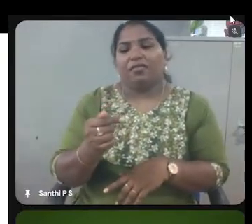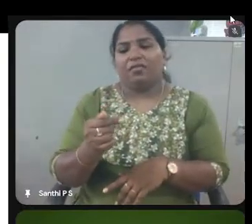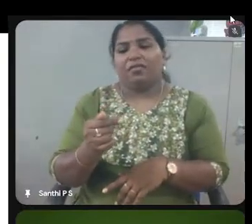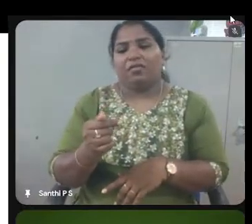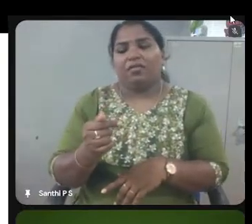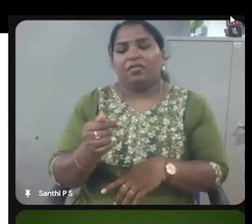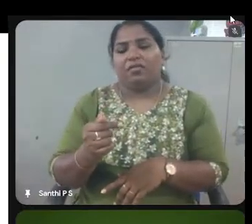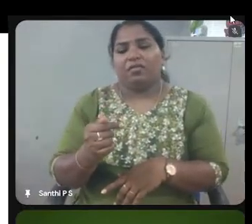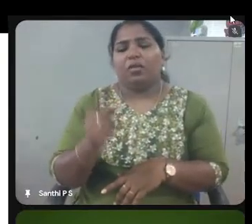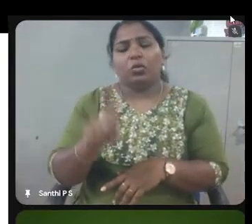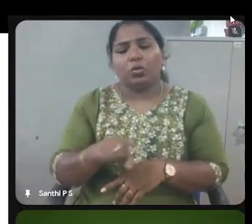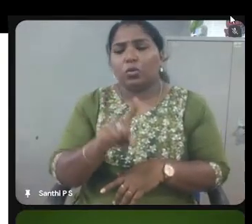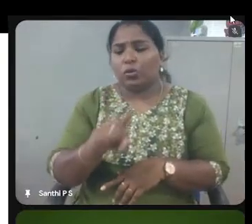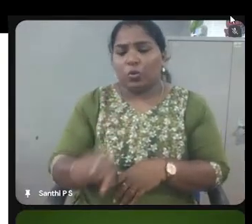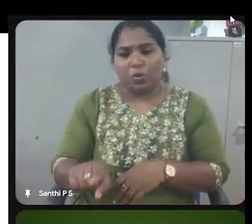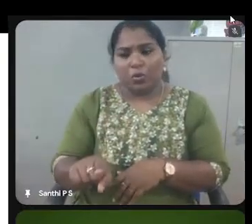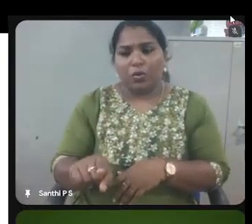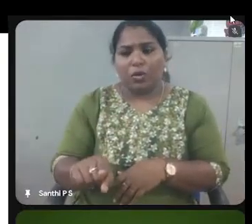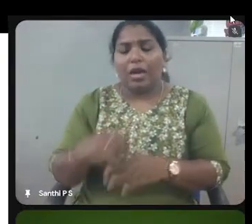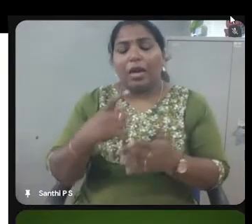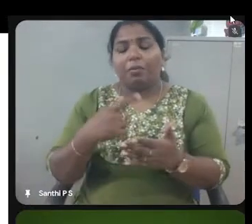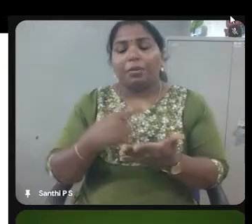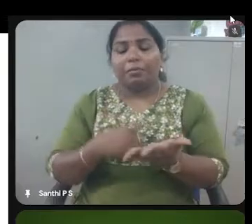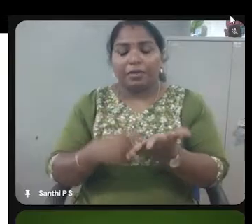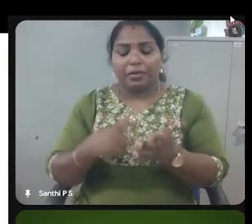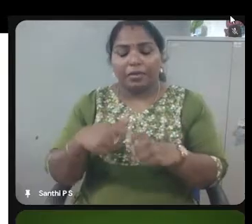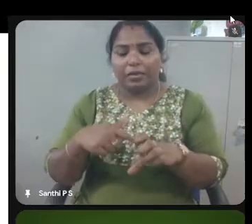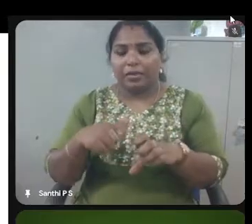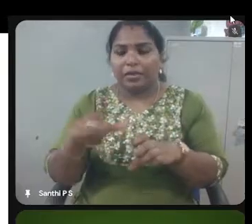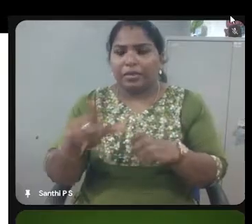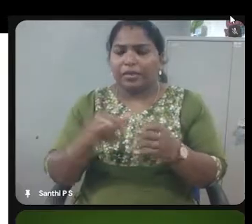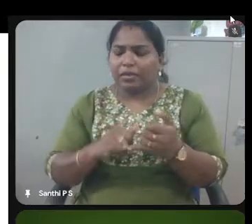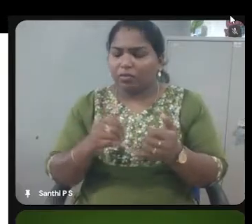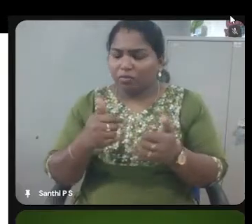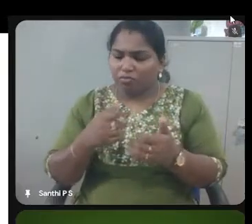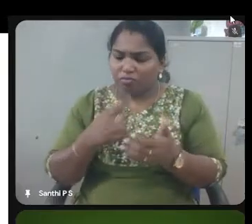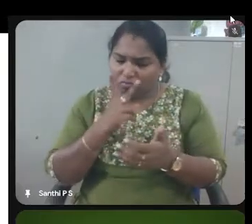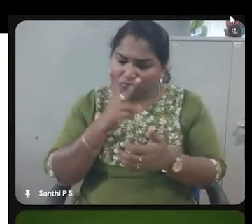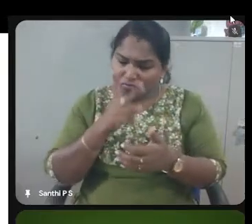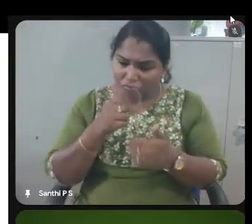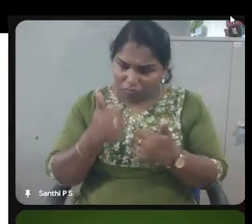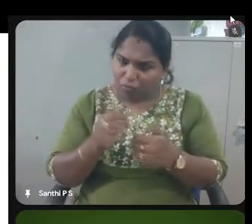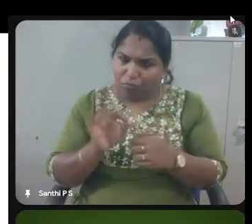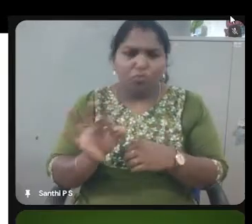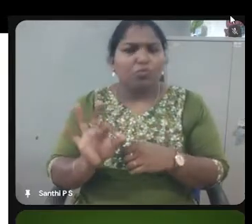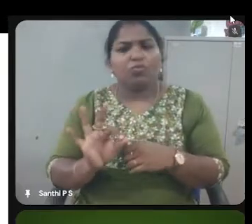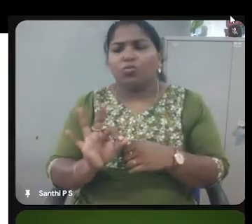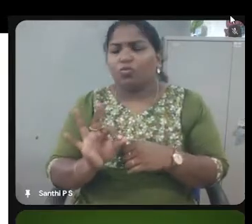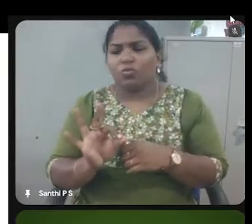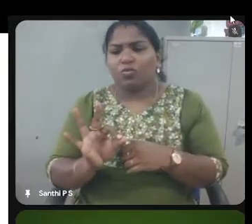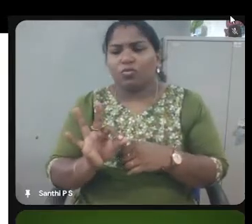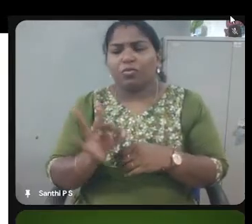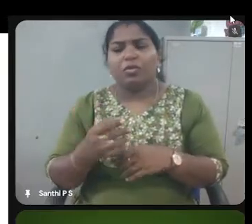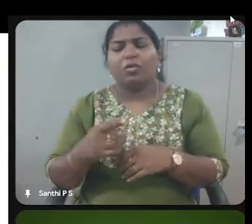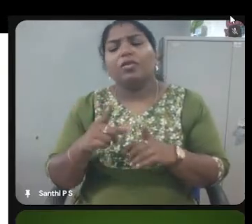സാഹചര്യമാണ്, അല്ലാതെ റീൽസ് കണ്ടുകൊണ്ടിരിക്കേണ്ട ഒരു സാഹചര്യമല്ല. അത് എങ്ങനെയാ ചെയ്യേണ്ടതെന്നുള്ളത്